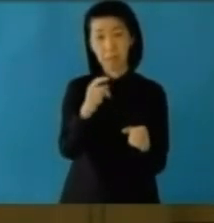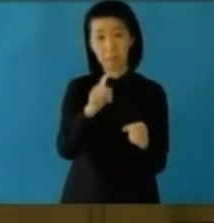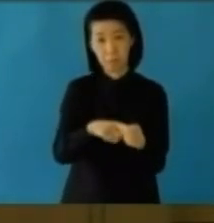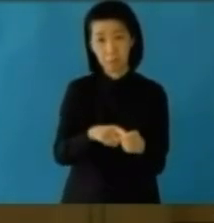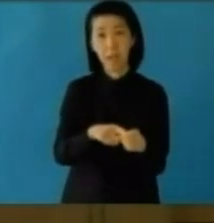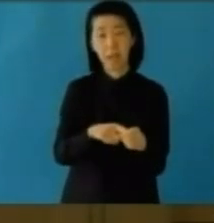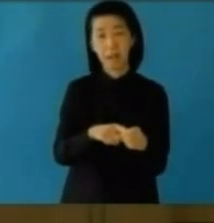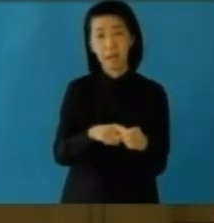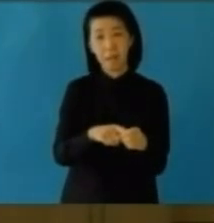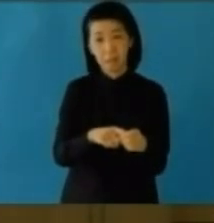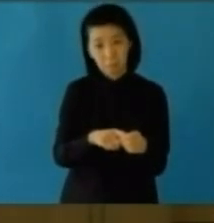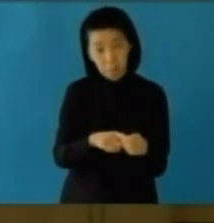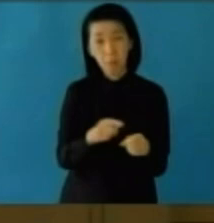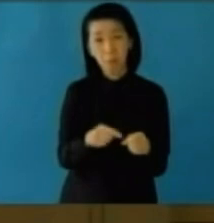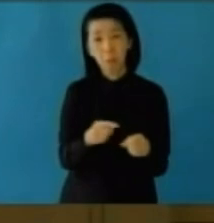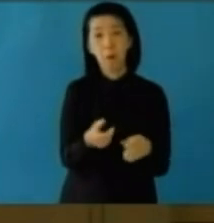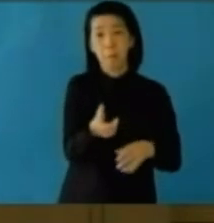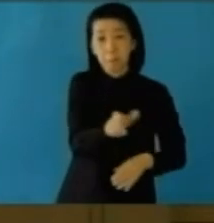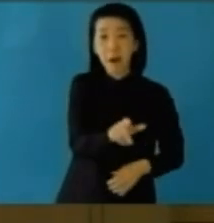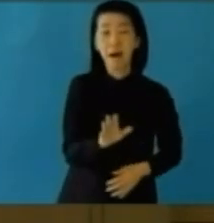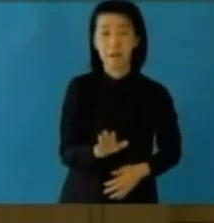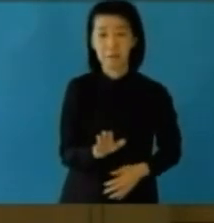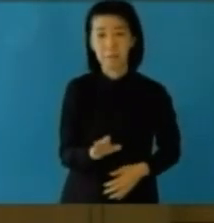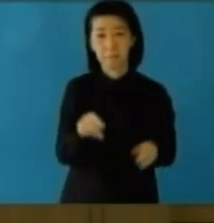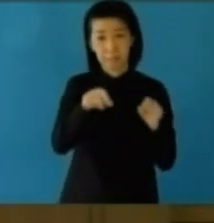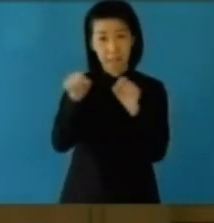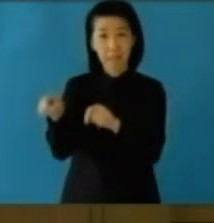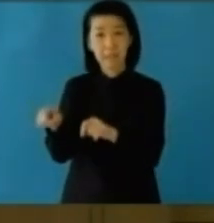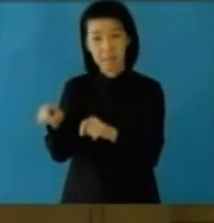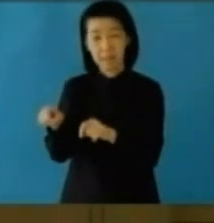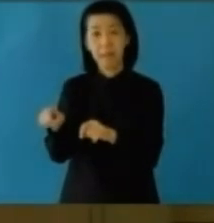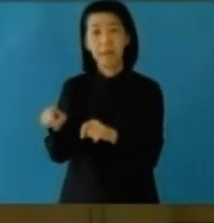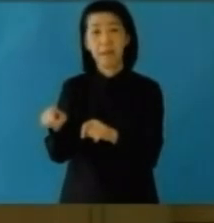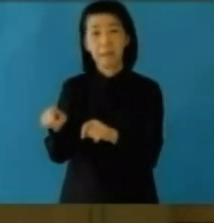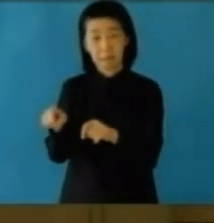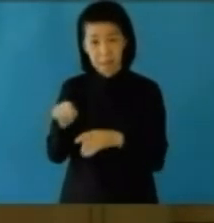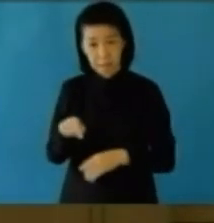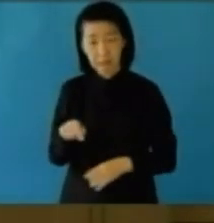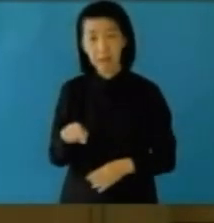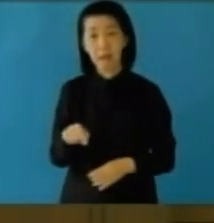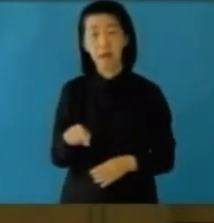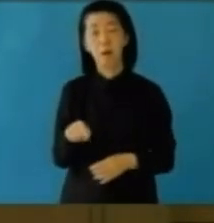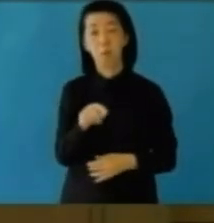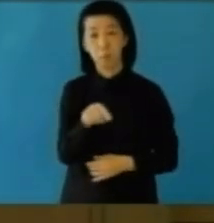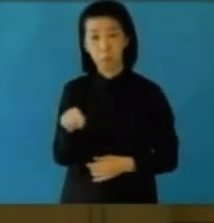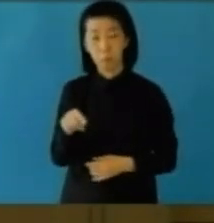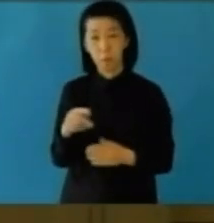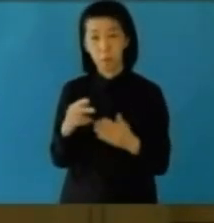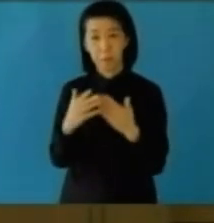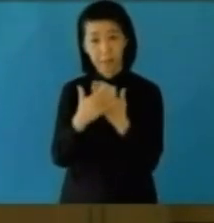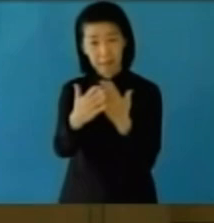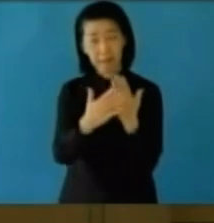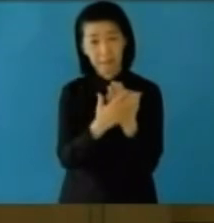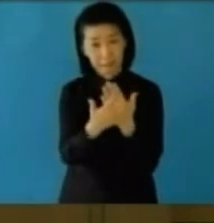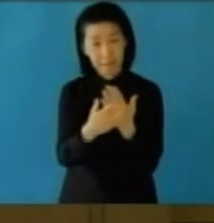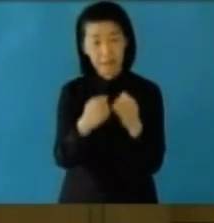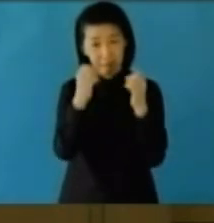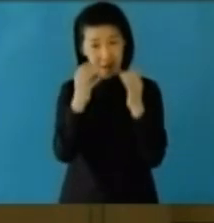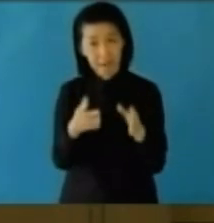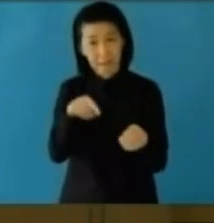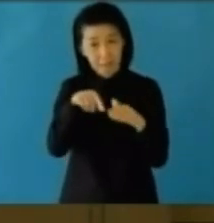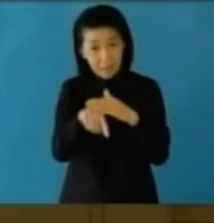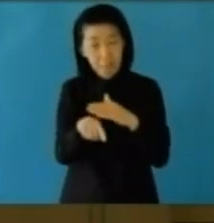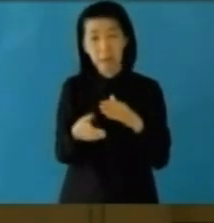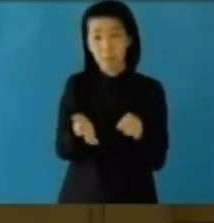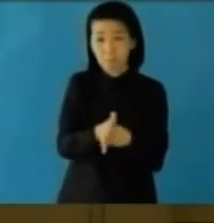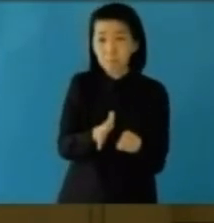を付しております。このように延期となったことにより、両大会には新たな意義も加わった大会になったと考えております